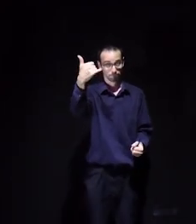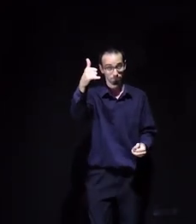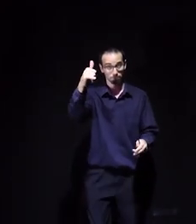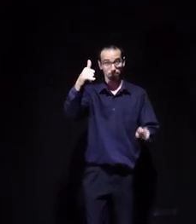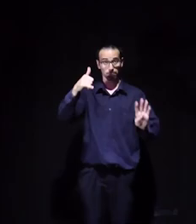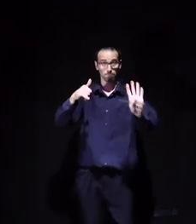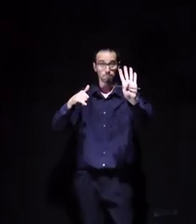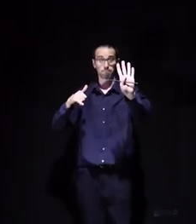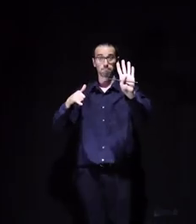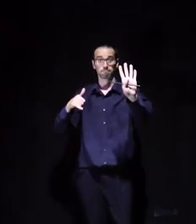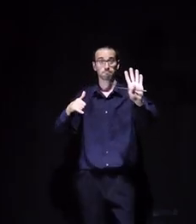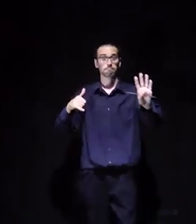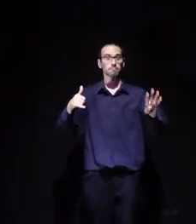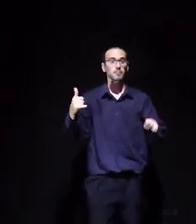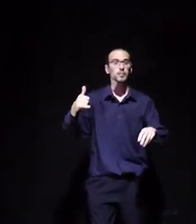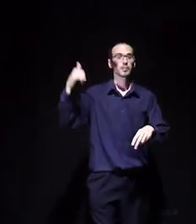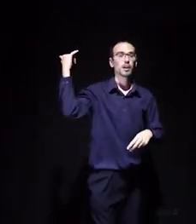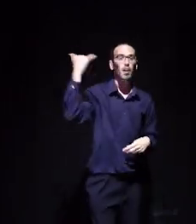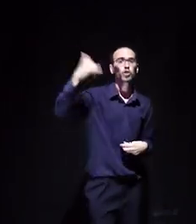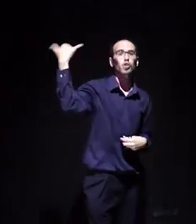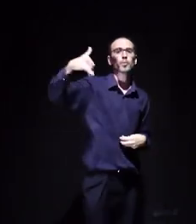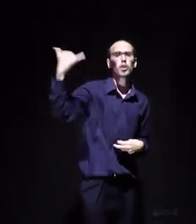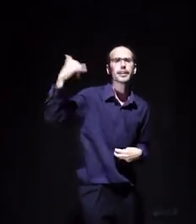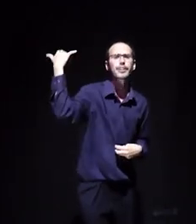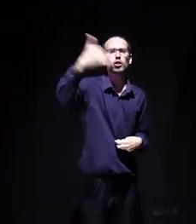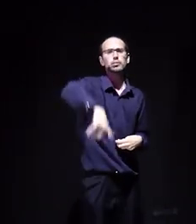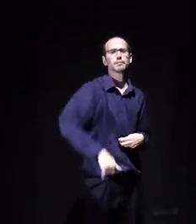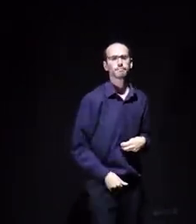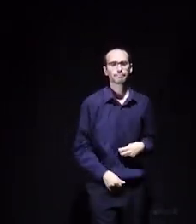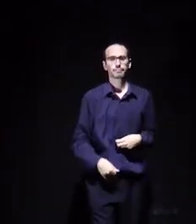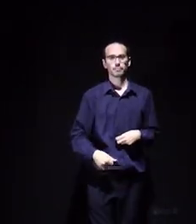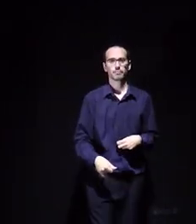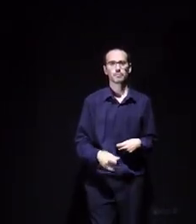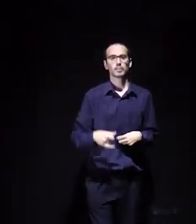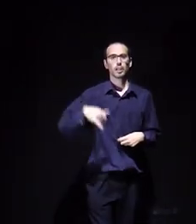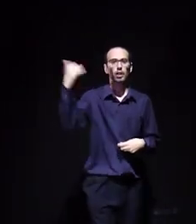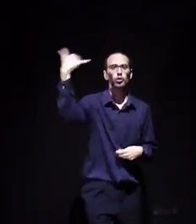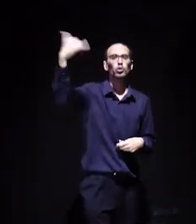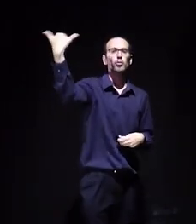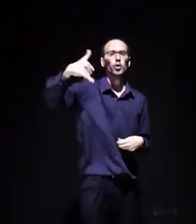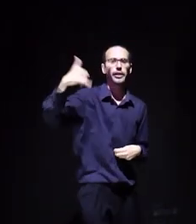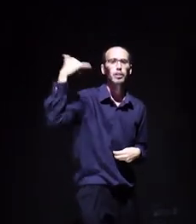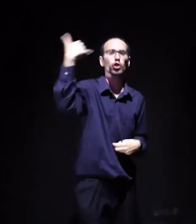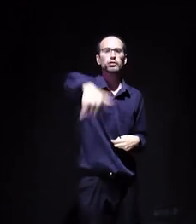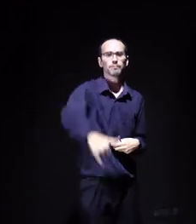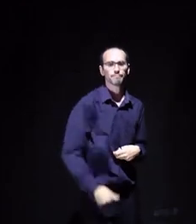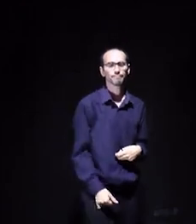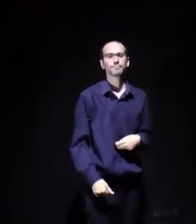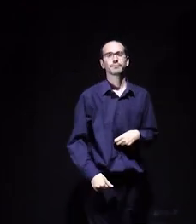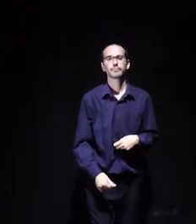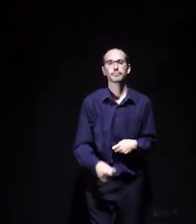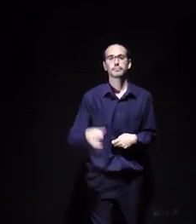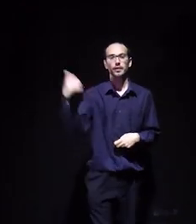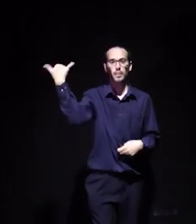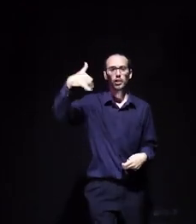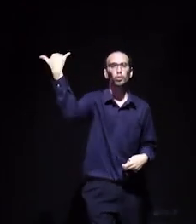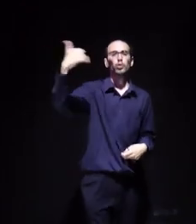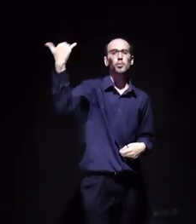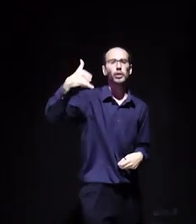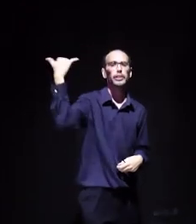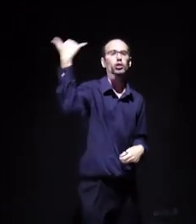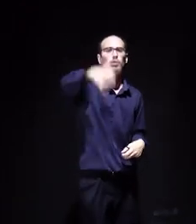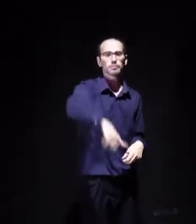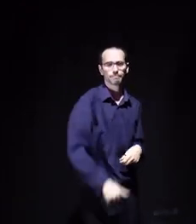Avui s'ha acabat fer mascle, toca fer un opascle. T'ho comunico, t'ho comunico,